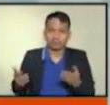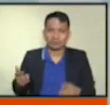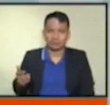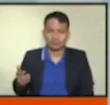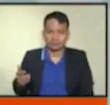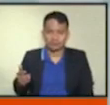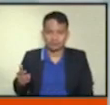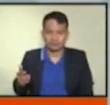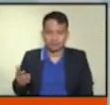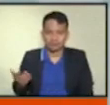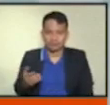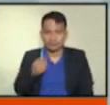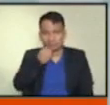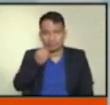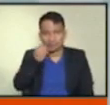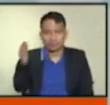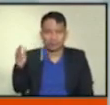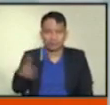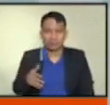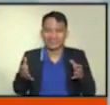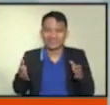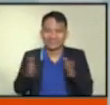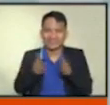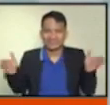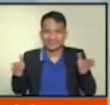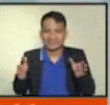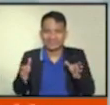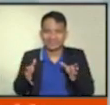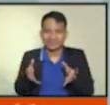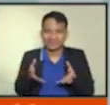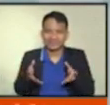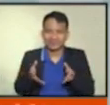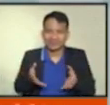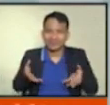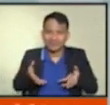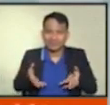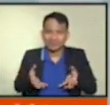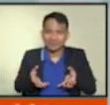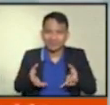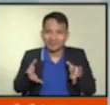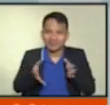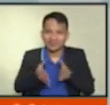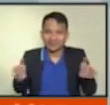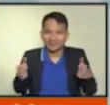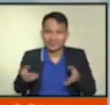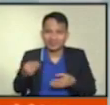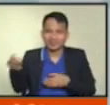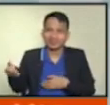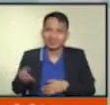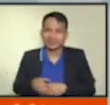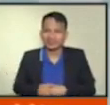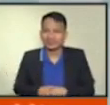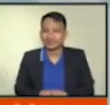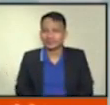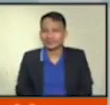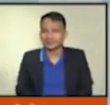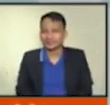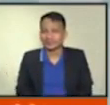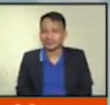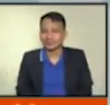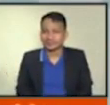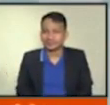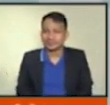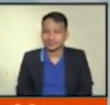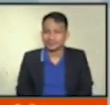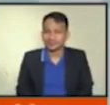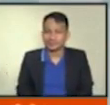pa, asan na yung inuwi mong malaking puwet na hindi, babae? Hindi totoo yan, sir. Hindi mo pa siya ng kakalin? Hindi totoo yan, sir. Yung bata? Hindi totoo